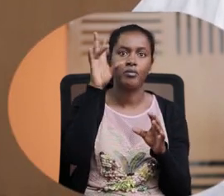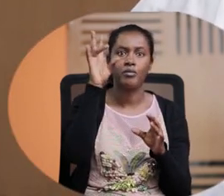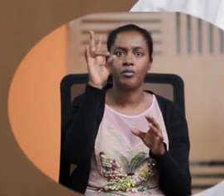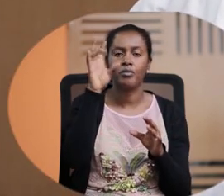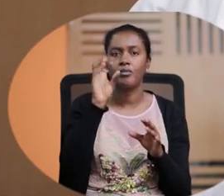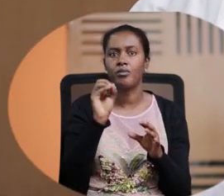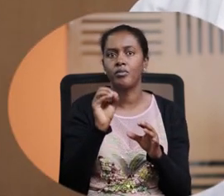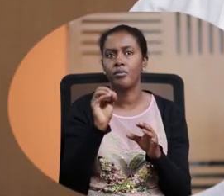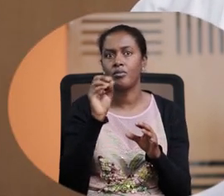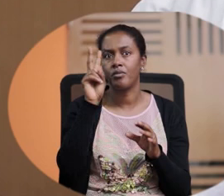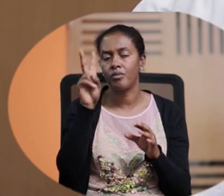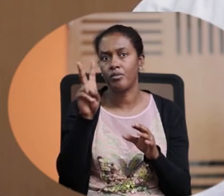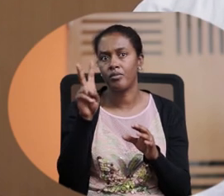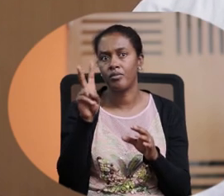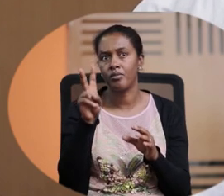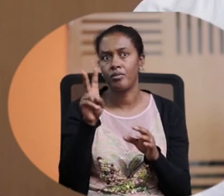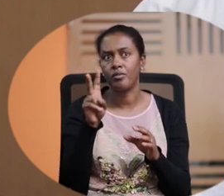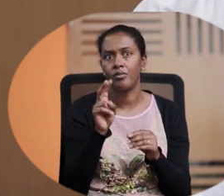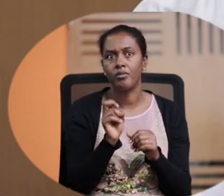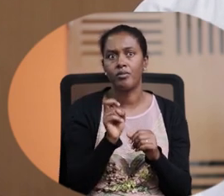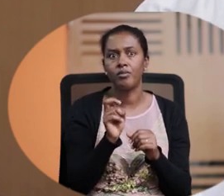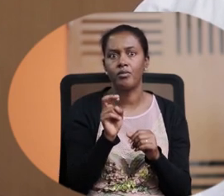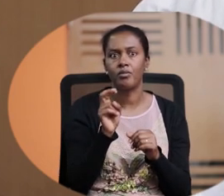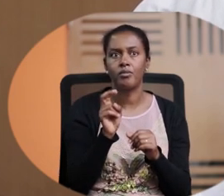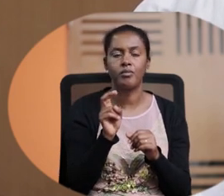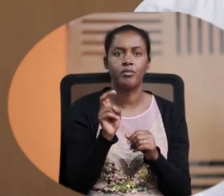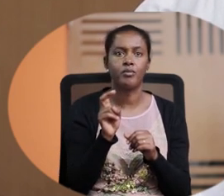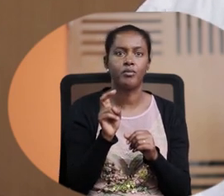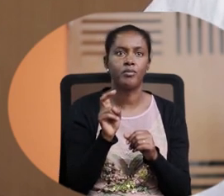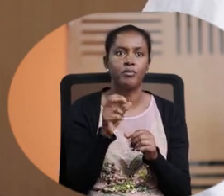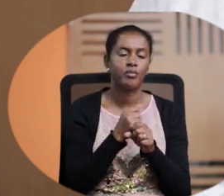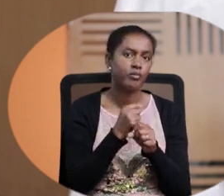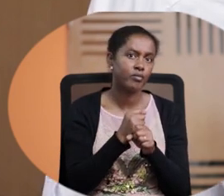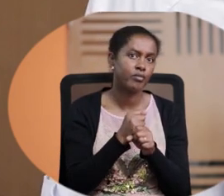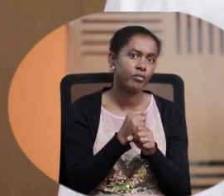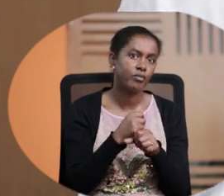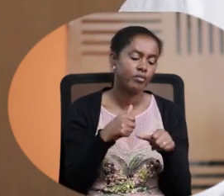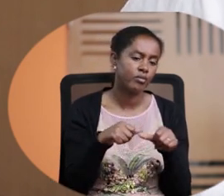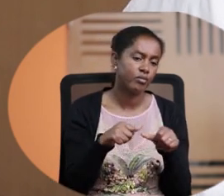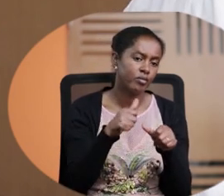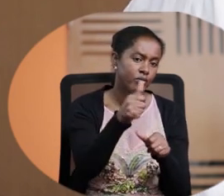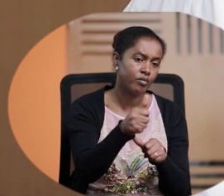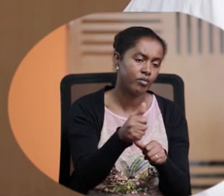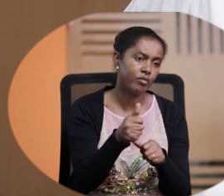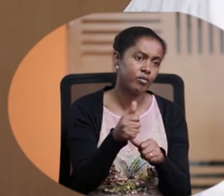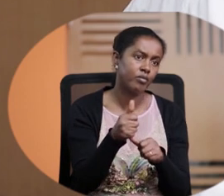milam sakanan torba ta milam degree yojen kanitan